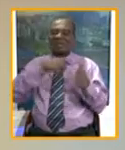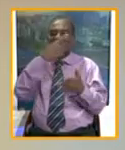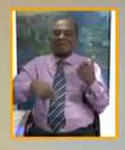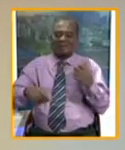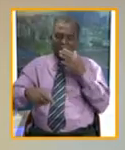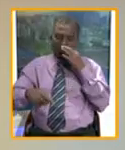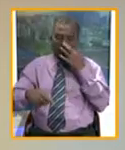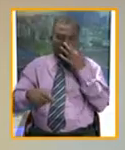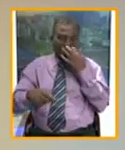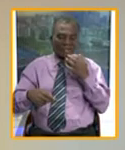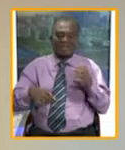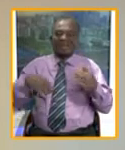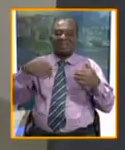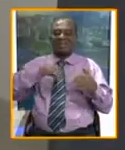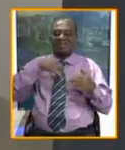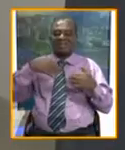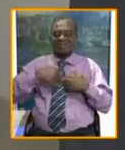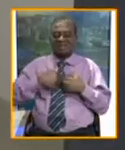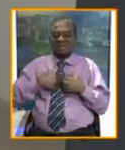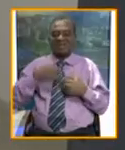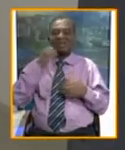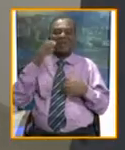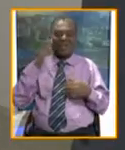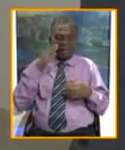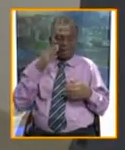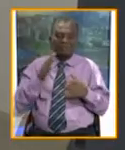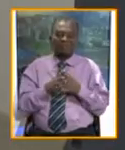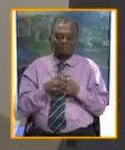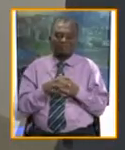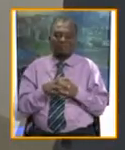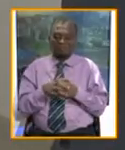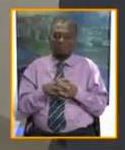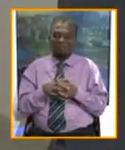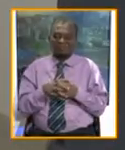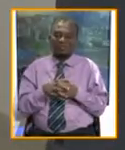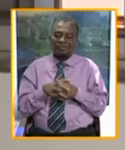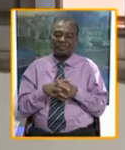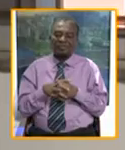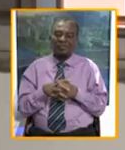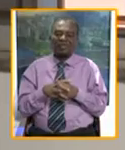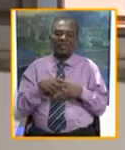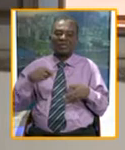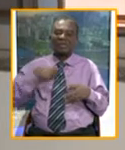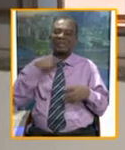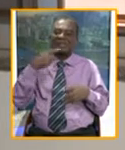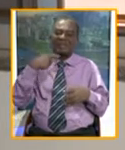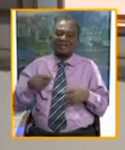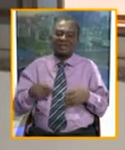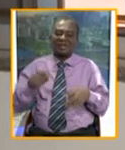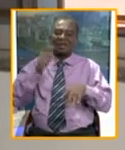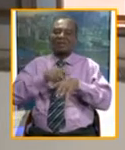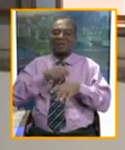une maison. J'essaie de panier, j'essaie de lancer des projets. Non. Donc je me suis dit que le moment n'était pas